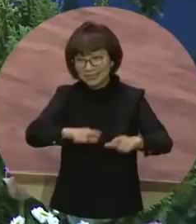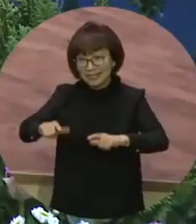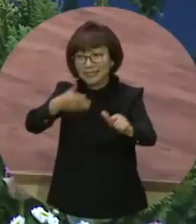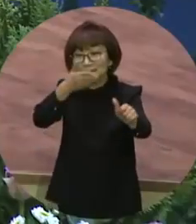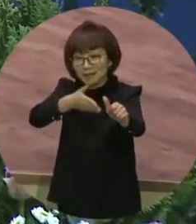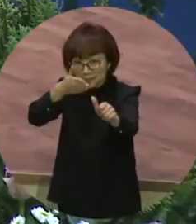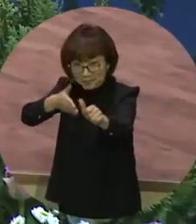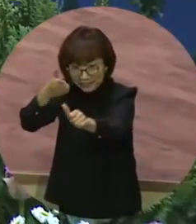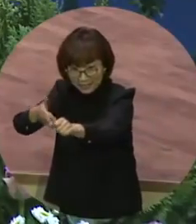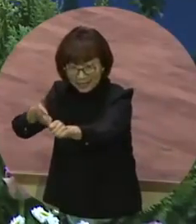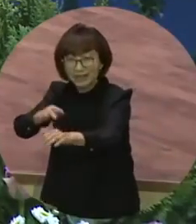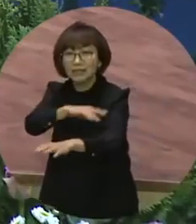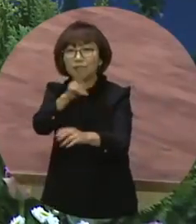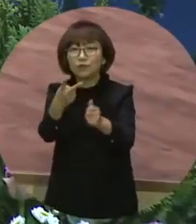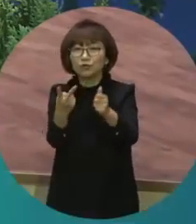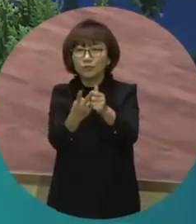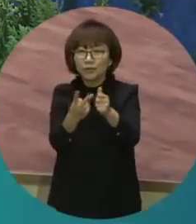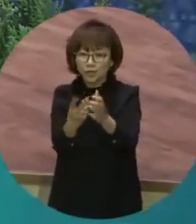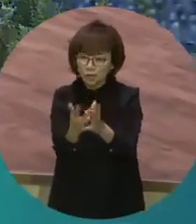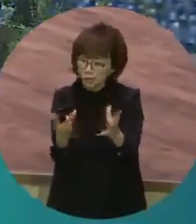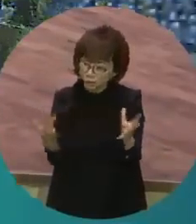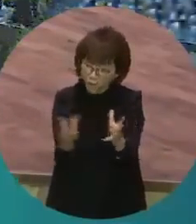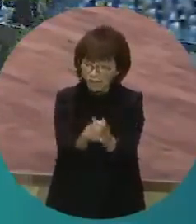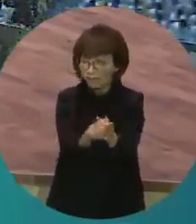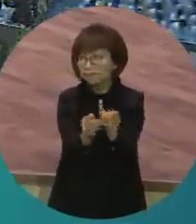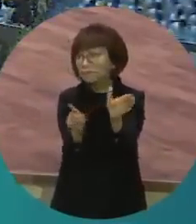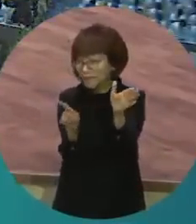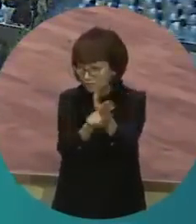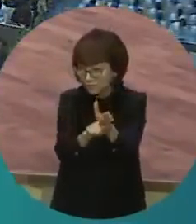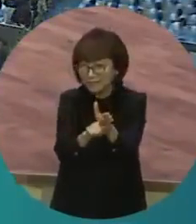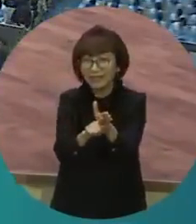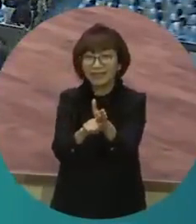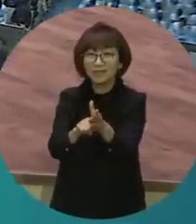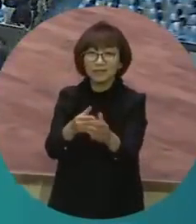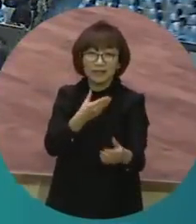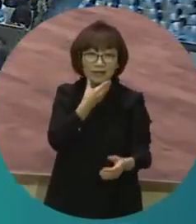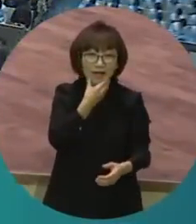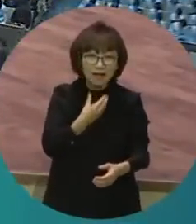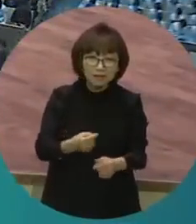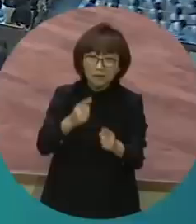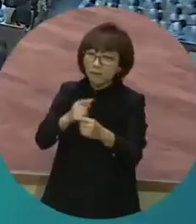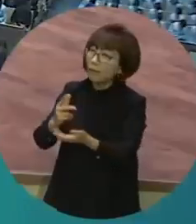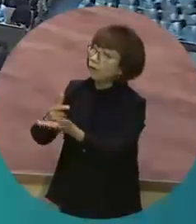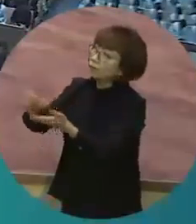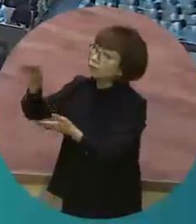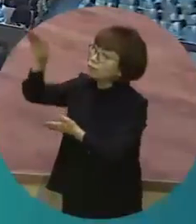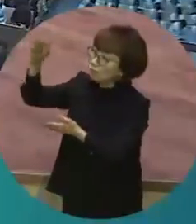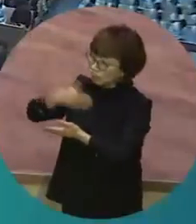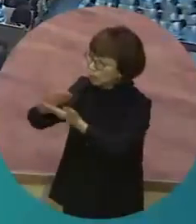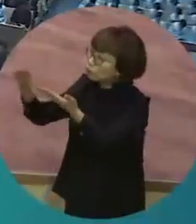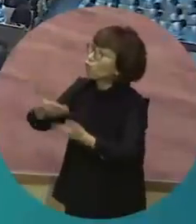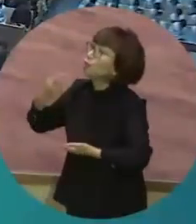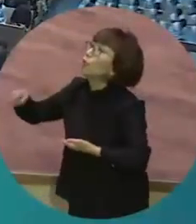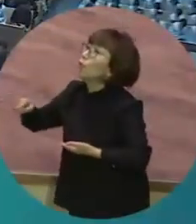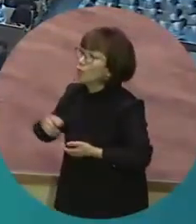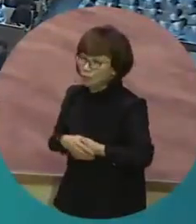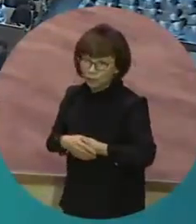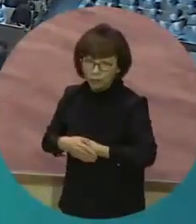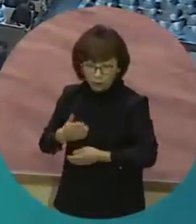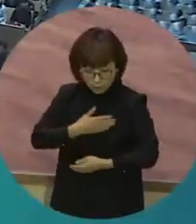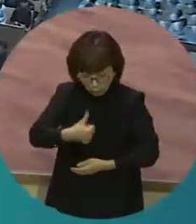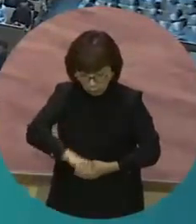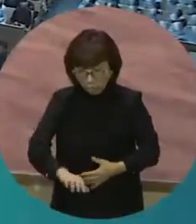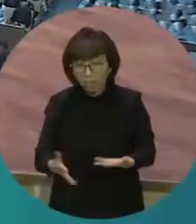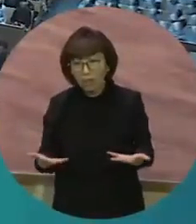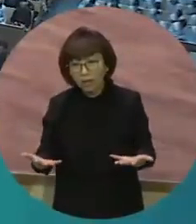믿음. 2절 봅니다. 아브라함이 이르되 주 여호와여 무엇을 내게 주시려 하나이까? 나는 자식이